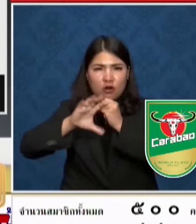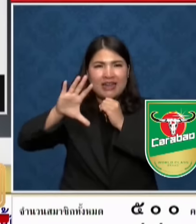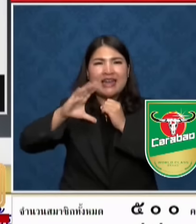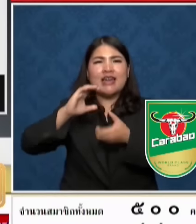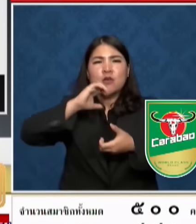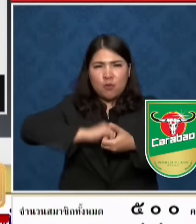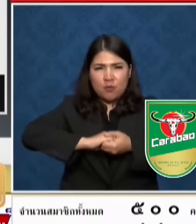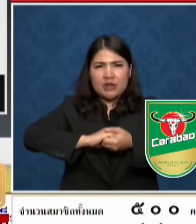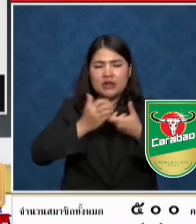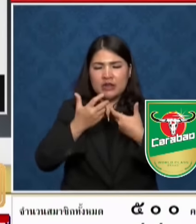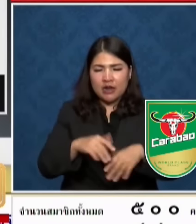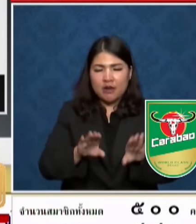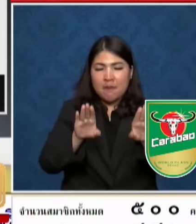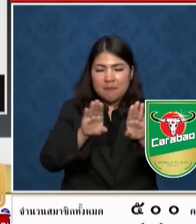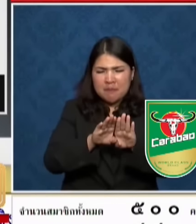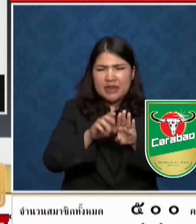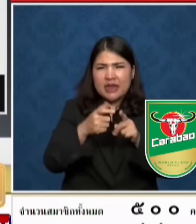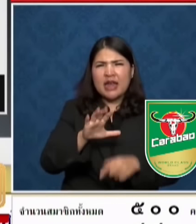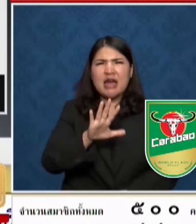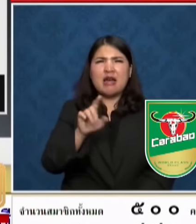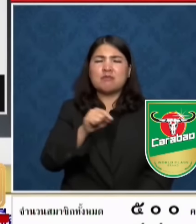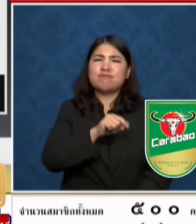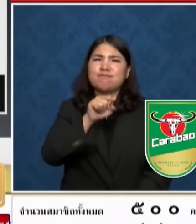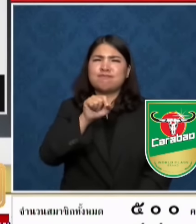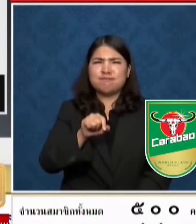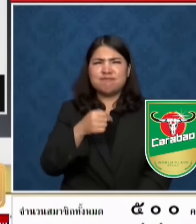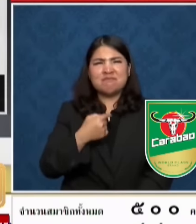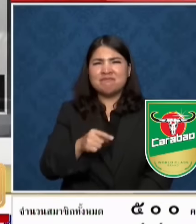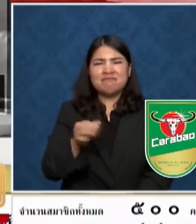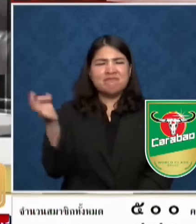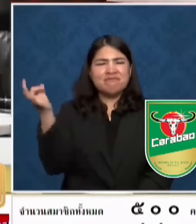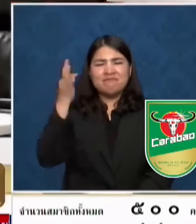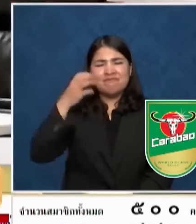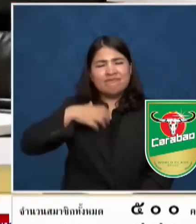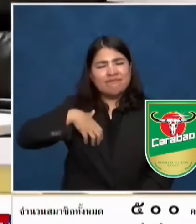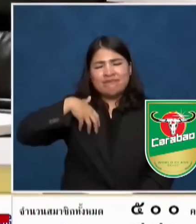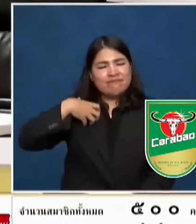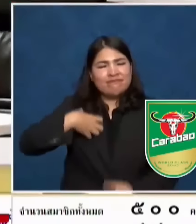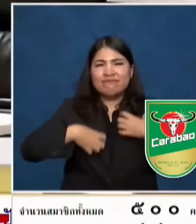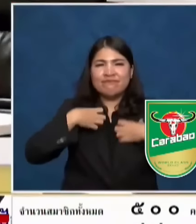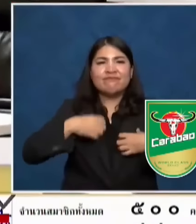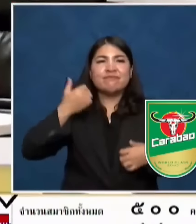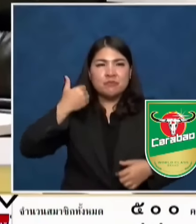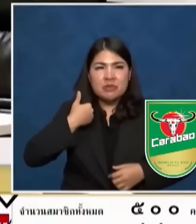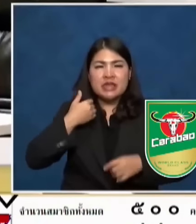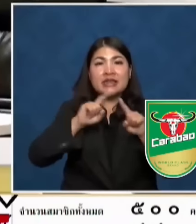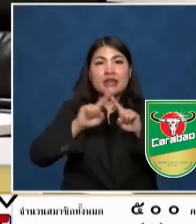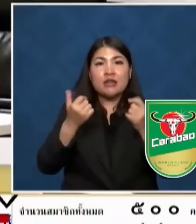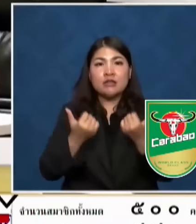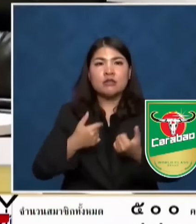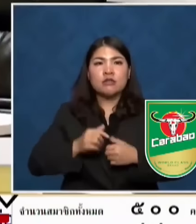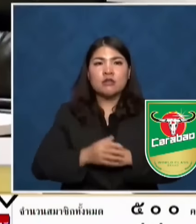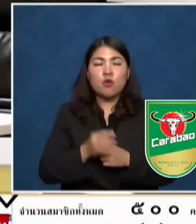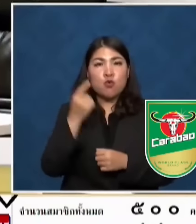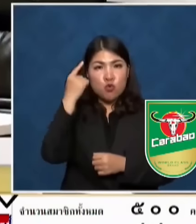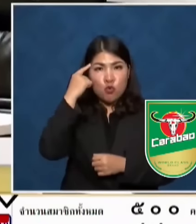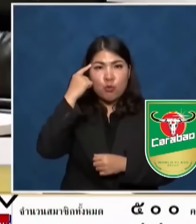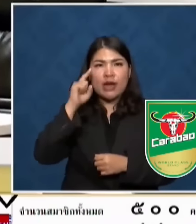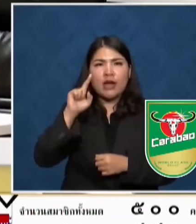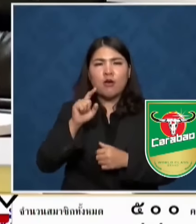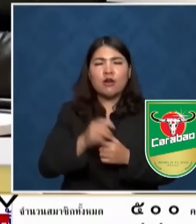ายัดบัญชีได้ 5% เนี่ยดิฉันว่าตัวเลขนี้ฟังแล้วก็น่าโมโหมากพออยู่แล้วแต่ที่แย่ไปกว่านั้นท่านประธานทราบ